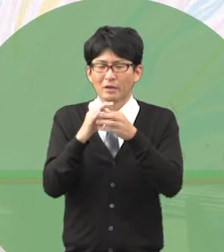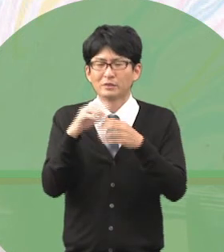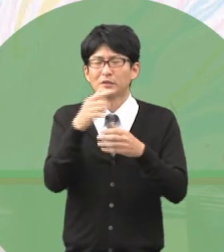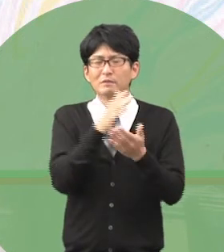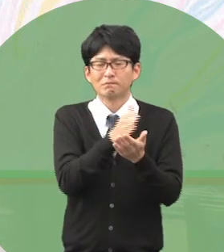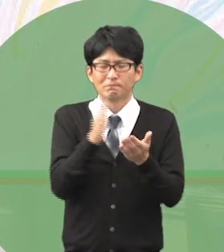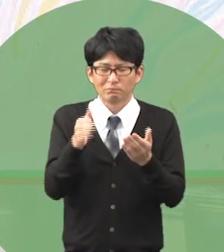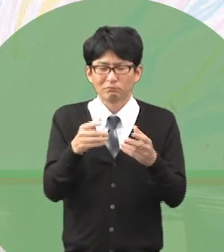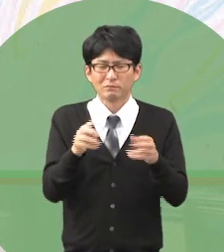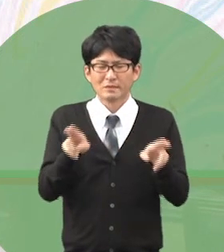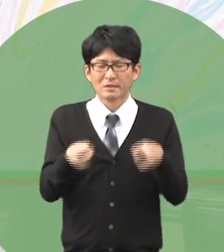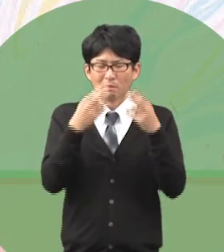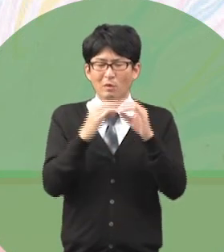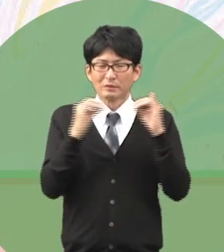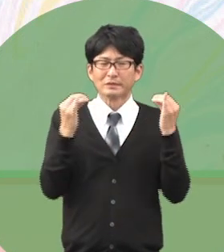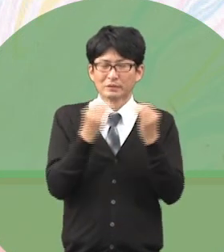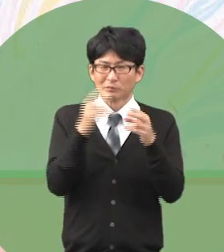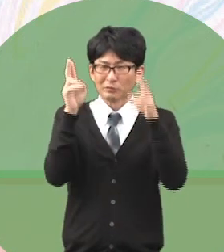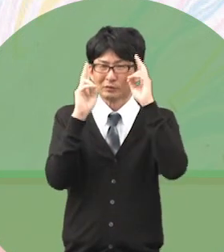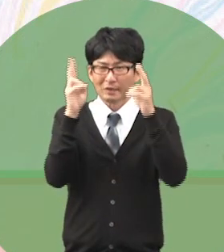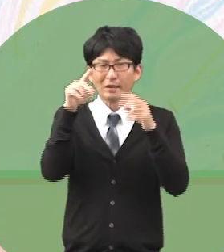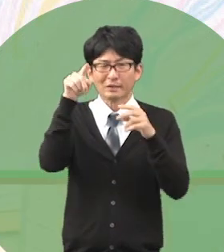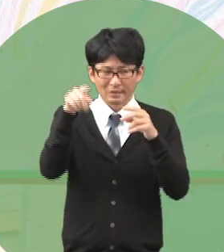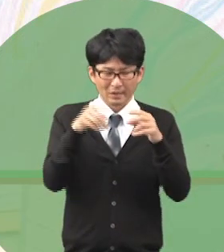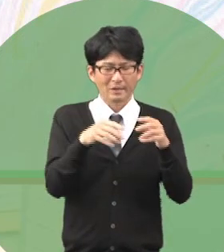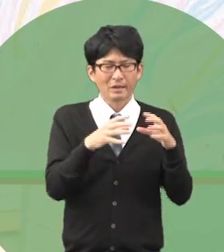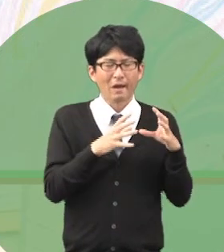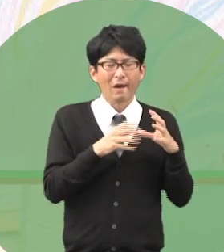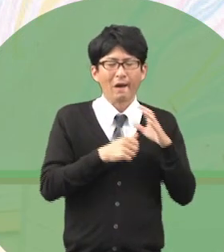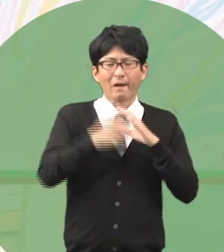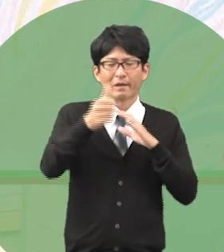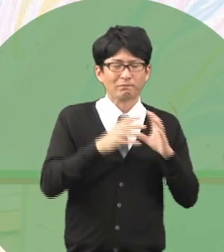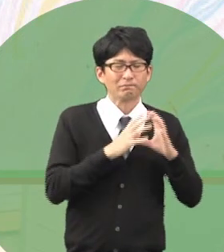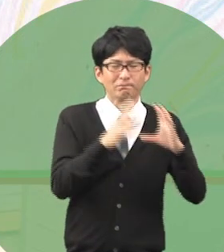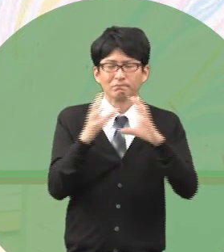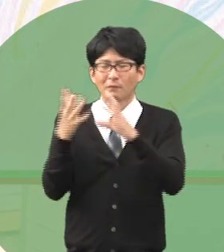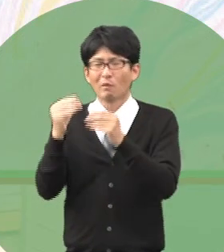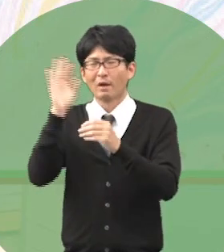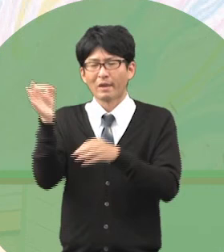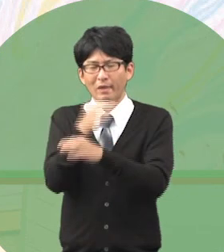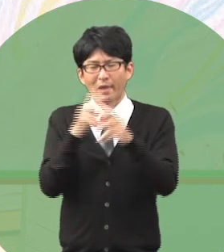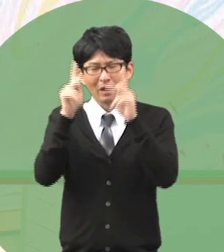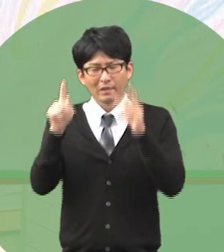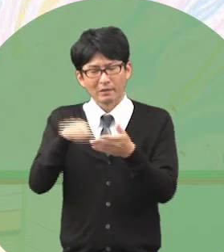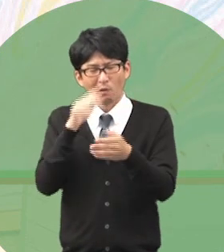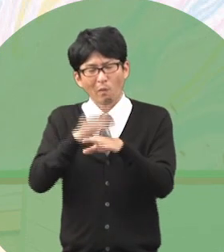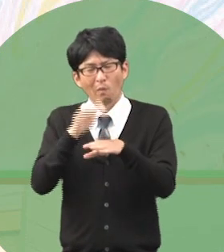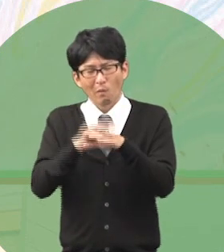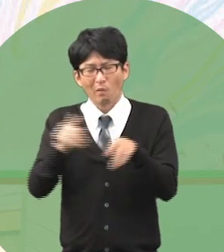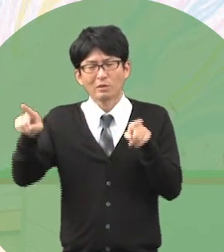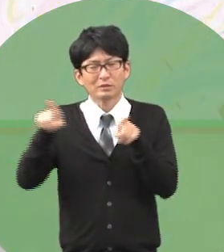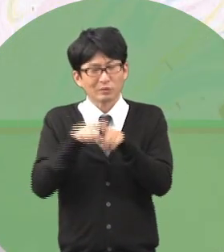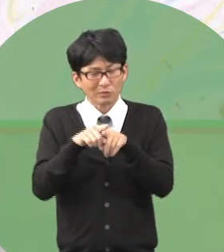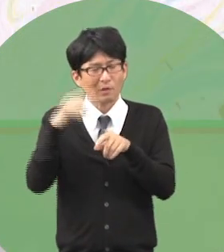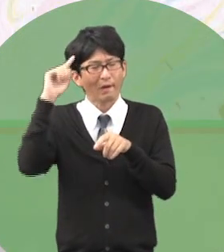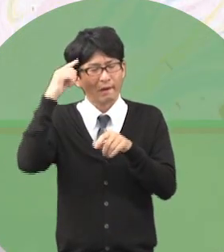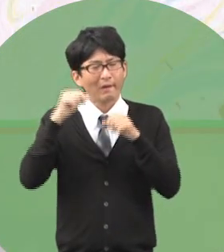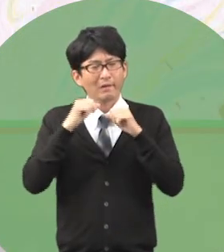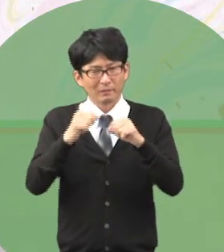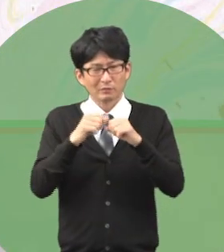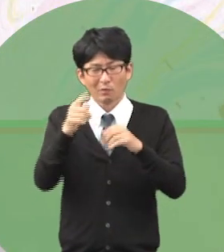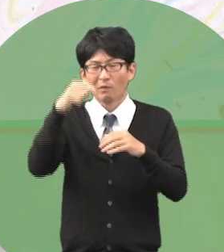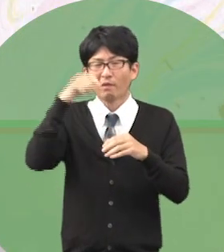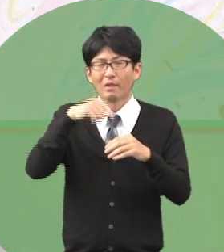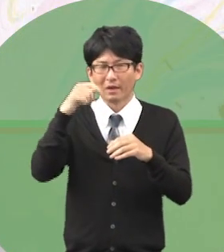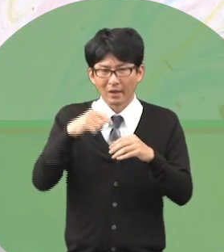分野の専門家チームを企業に派遣し、経営課題の解決方法などを一緒に考えていきます。その中